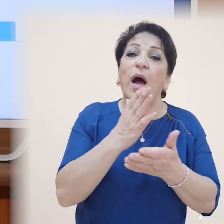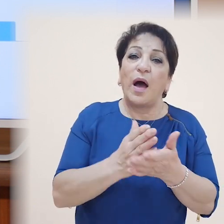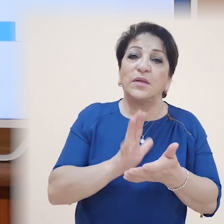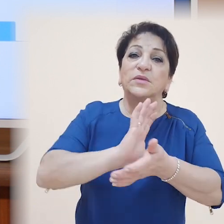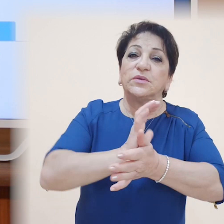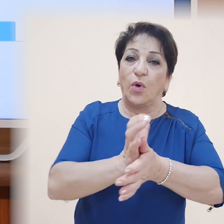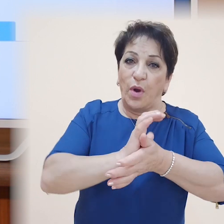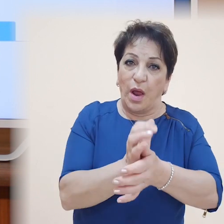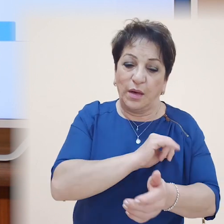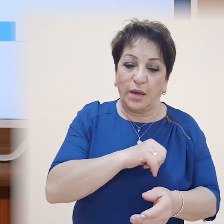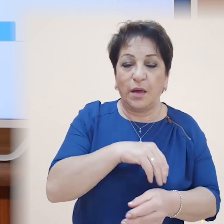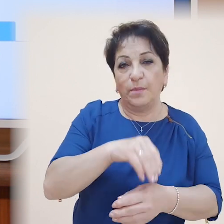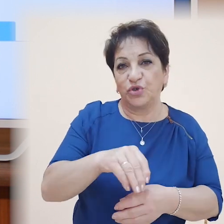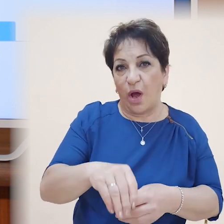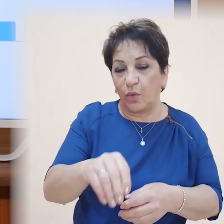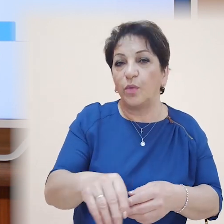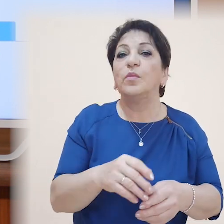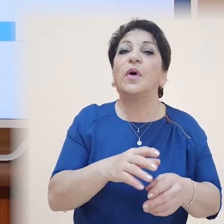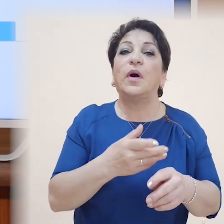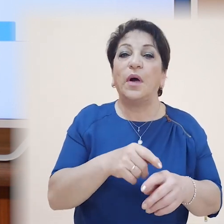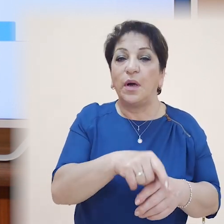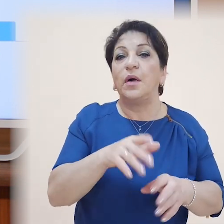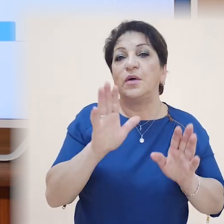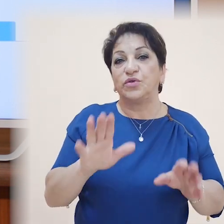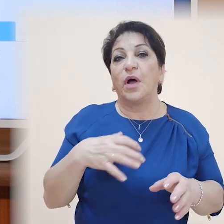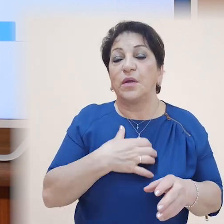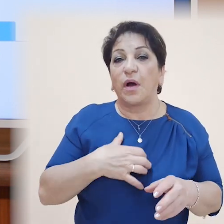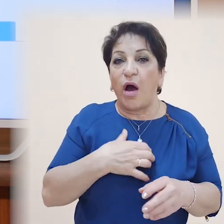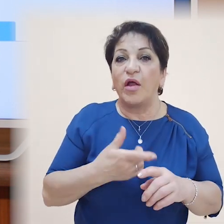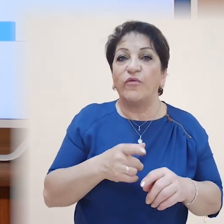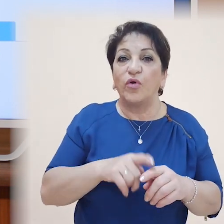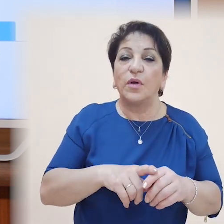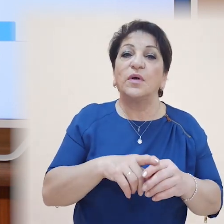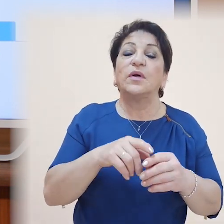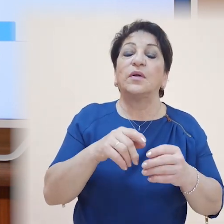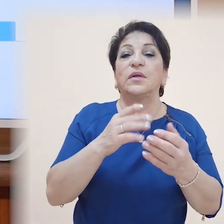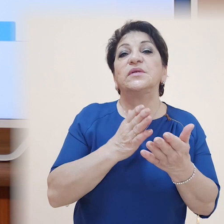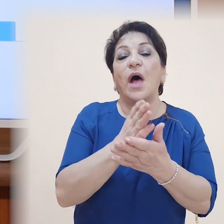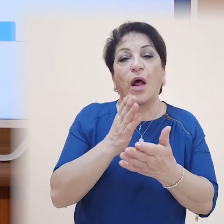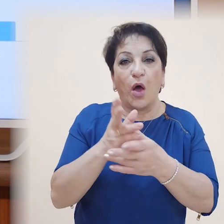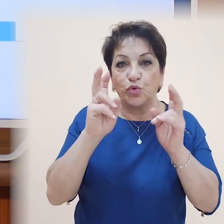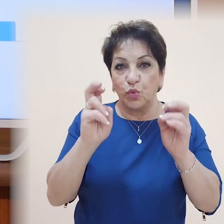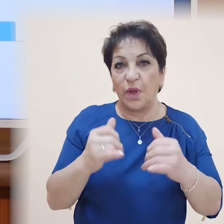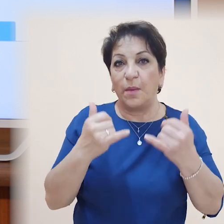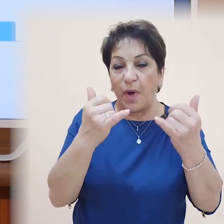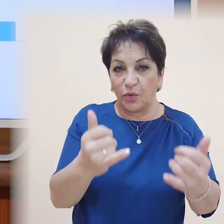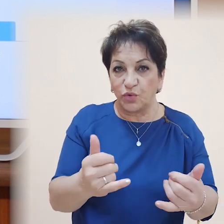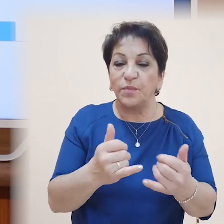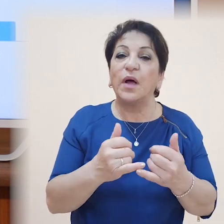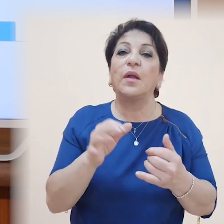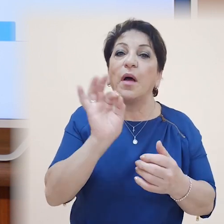հացահատիկի մշակությամբ։ Մարզը բավականին մեծտեր ունի նաև ծառայությունների մատուցման ծավալում,